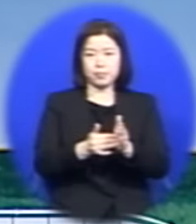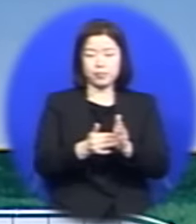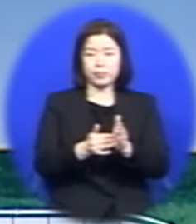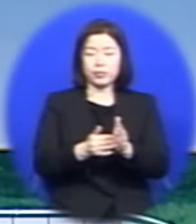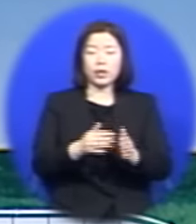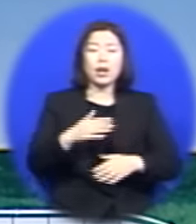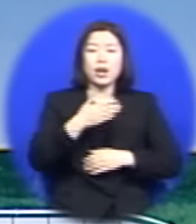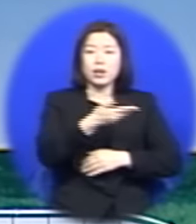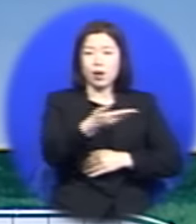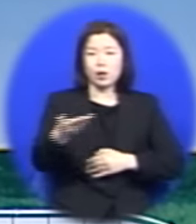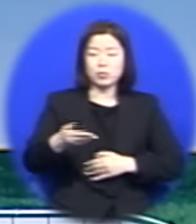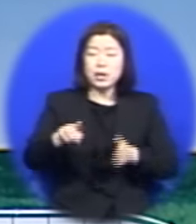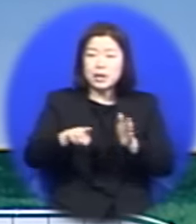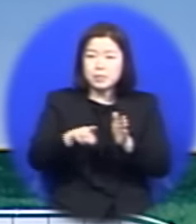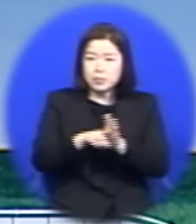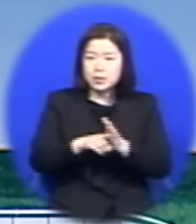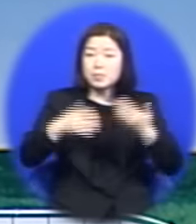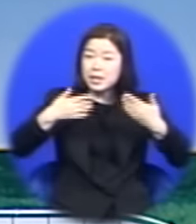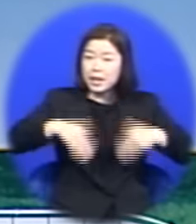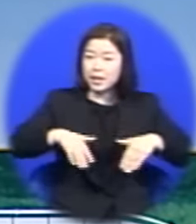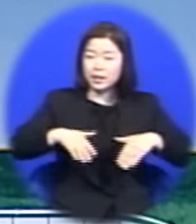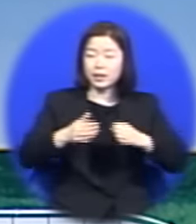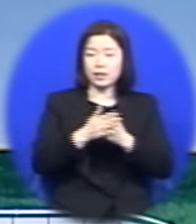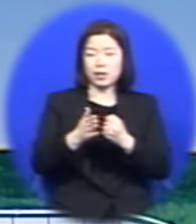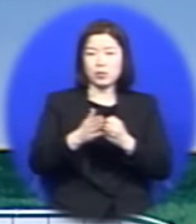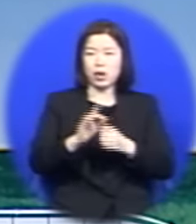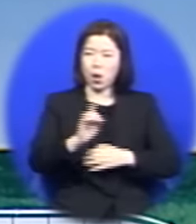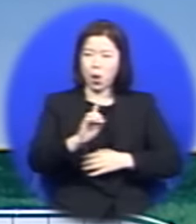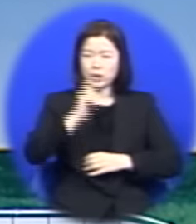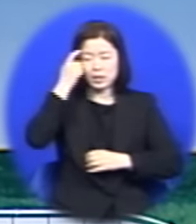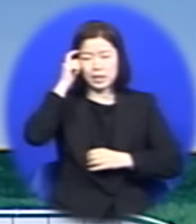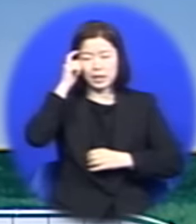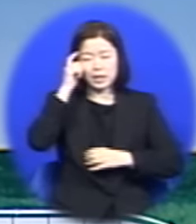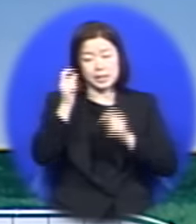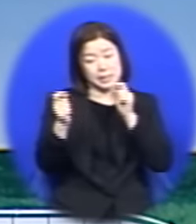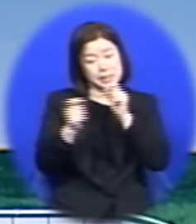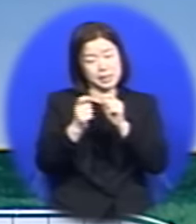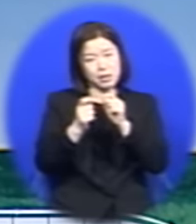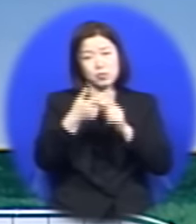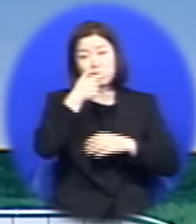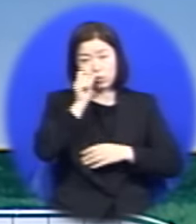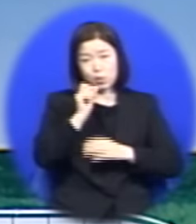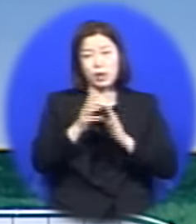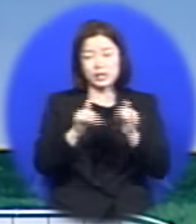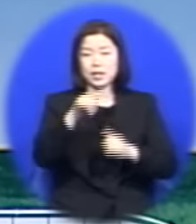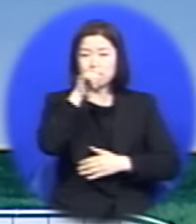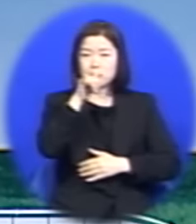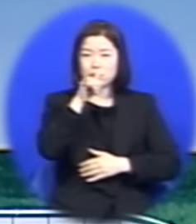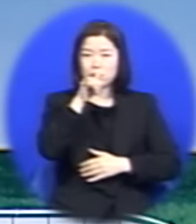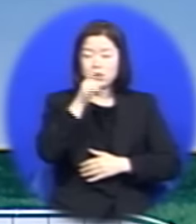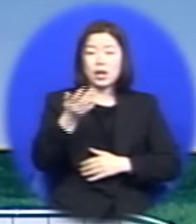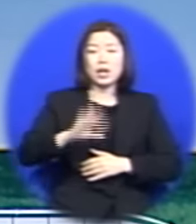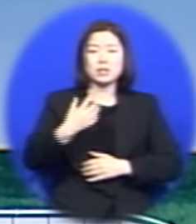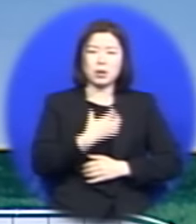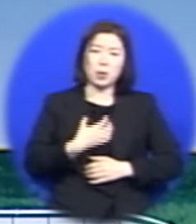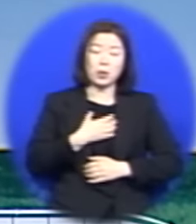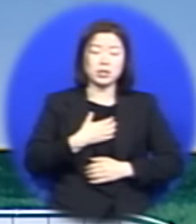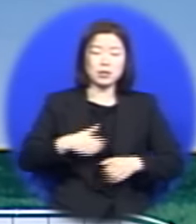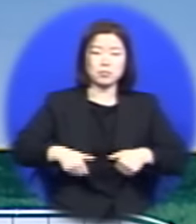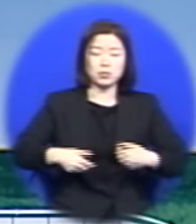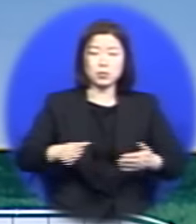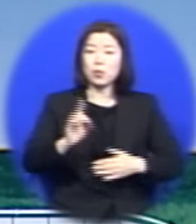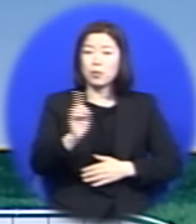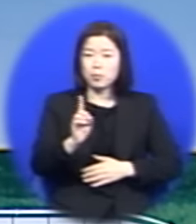여러분 믿음이 약해서 어떤 때는 어떤 생각이 짧은 사람이 있습니다. 걱정할 필요가 없는 것은 그들의